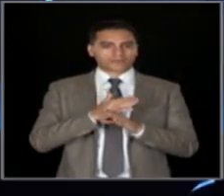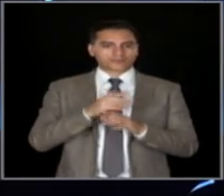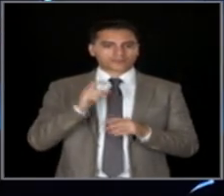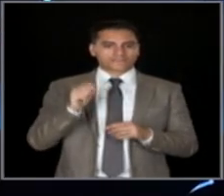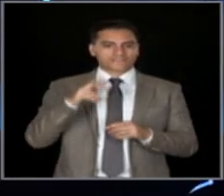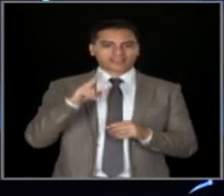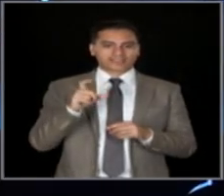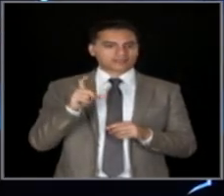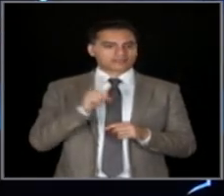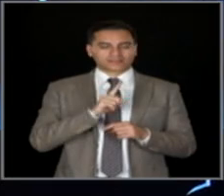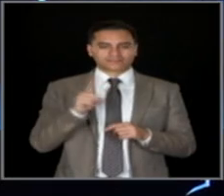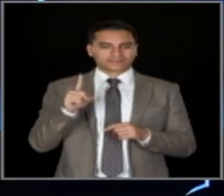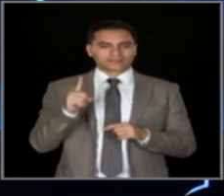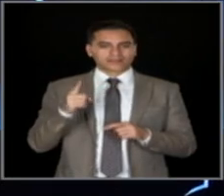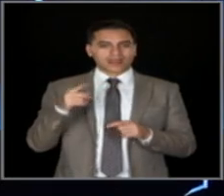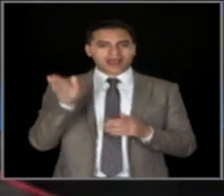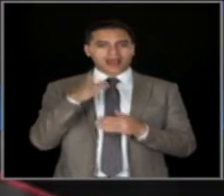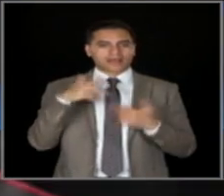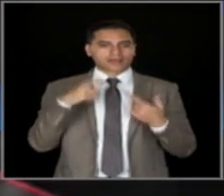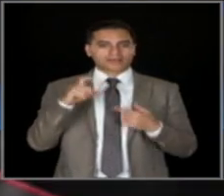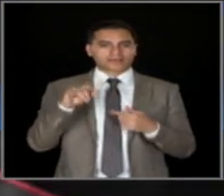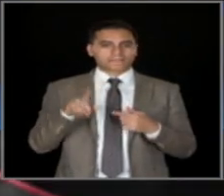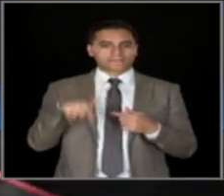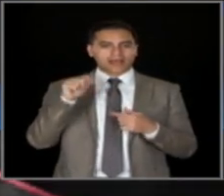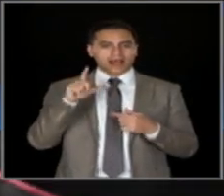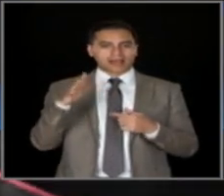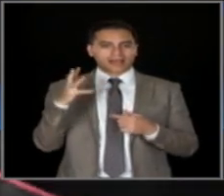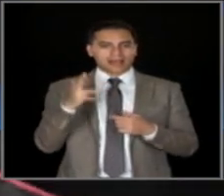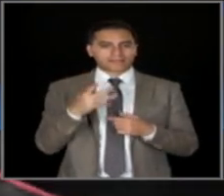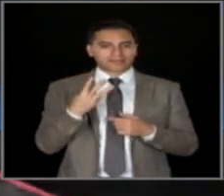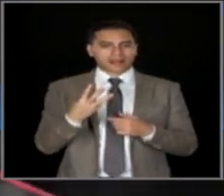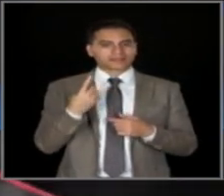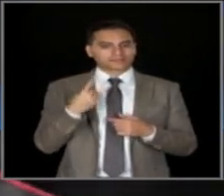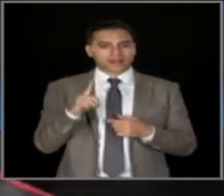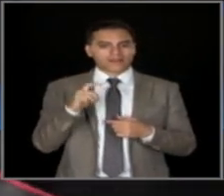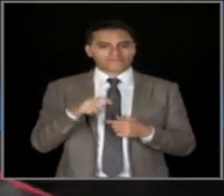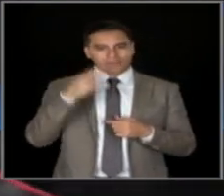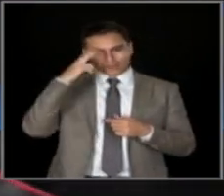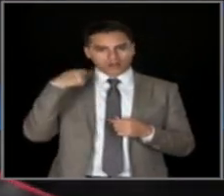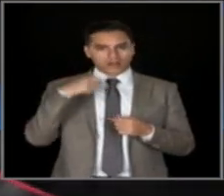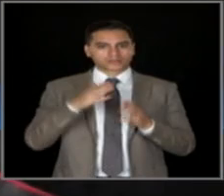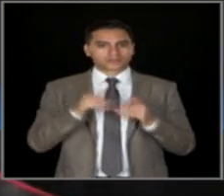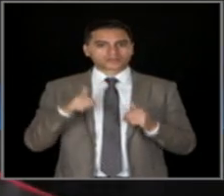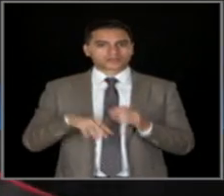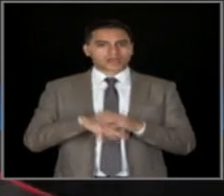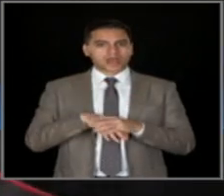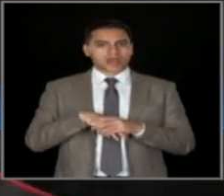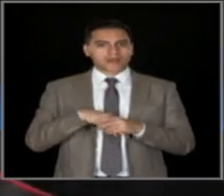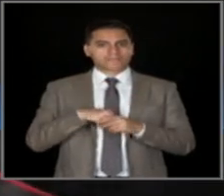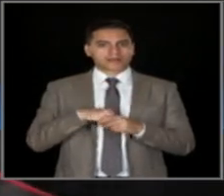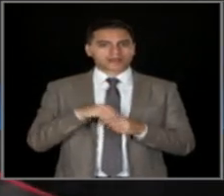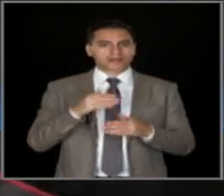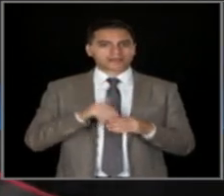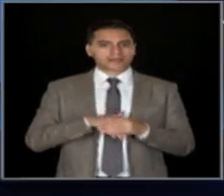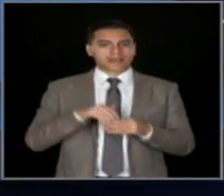فاتن حمامة. غلط. كم عدد ألوان علم دولة نيبال؟ ثلاثة. صح. في عهد أي رئيس مصري حصلت المرأة على حق الانتخاب؟